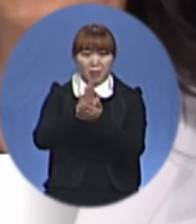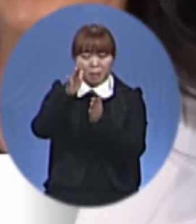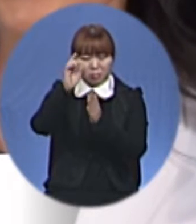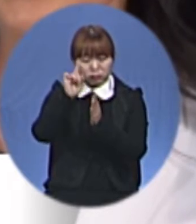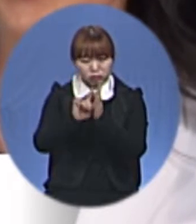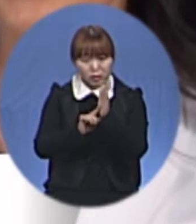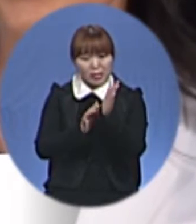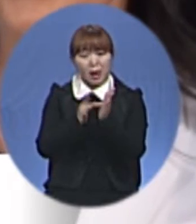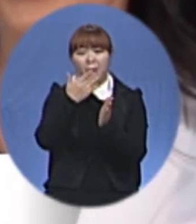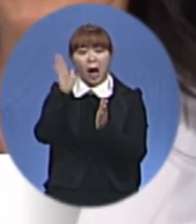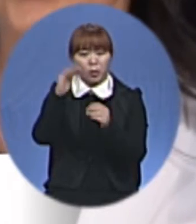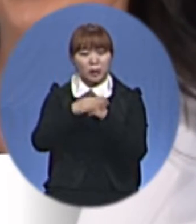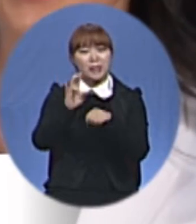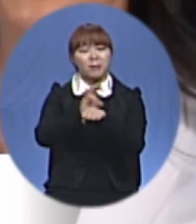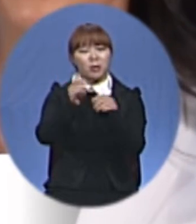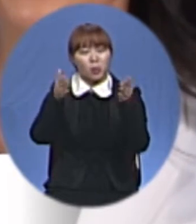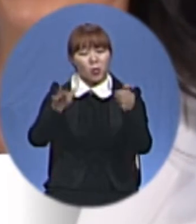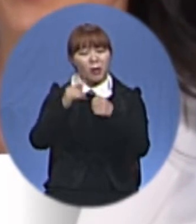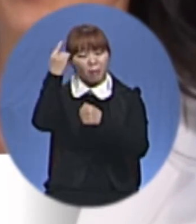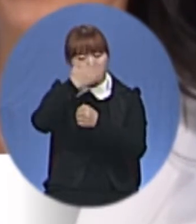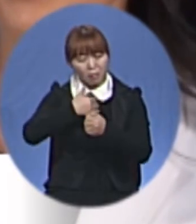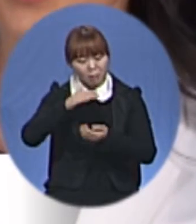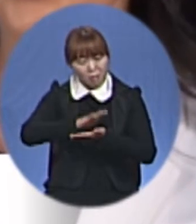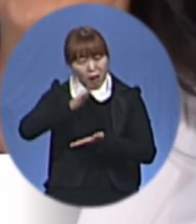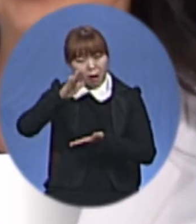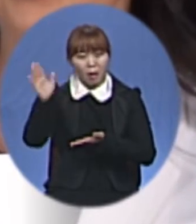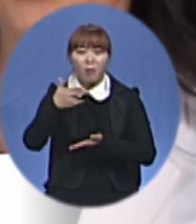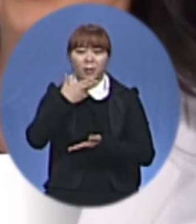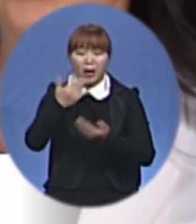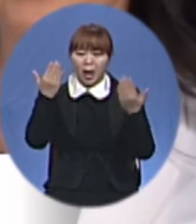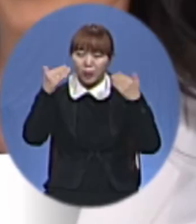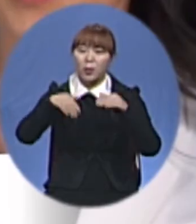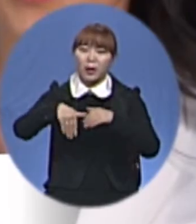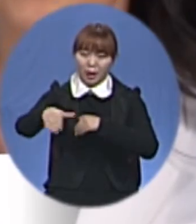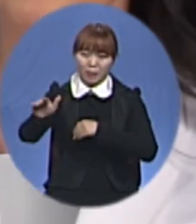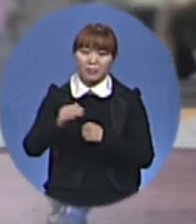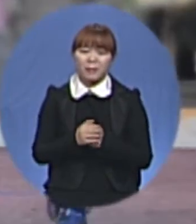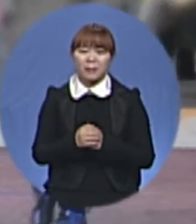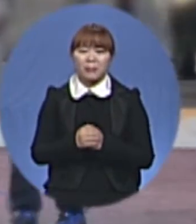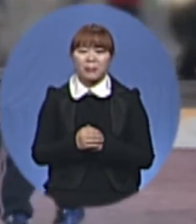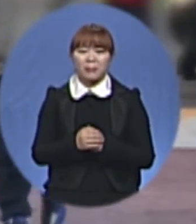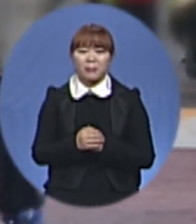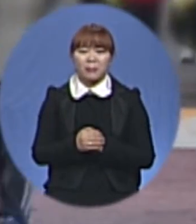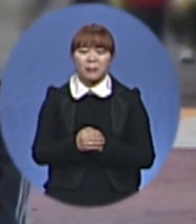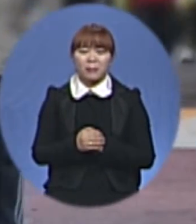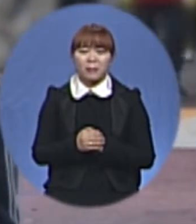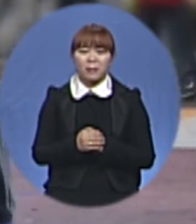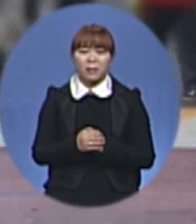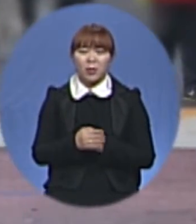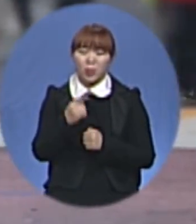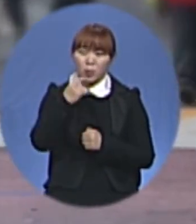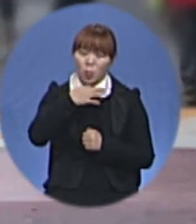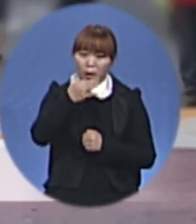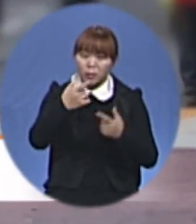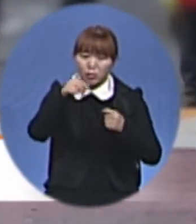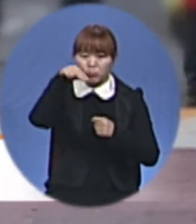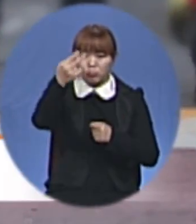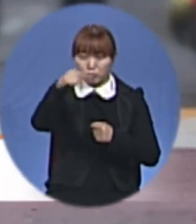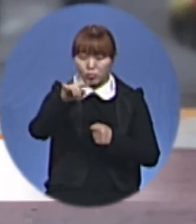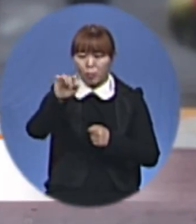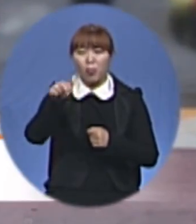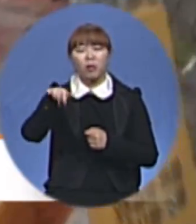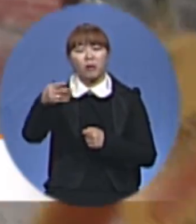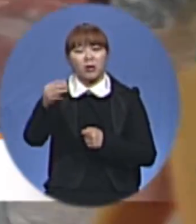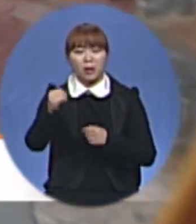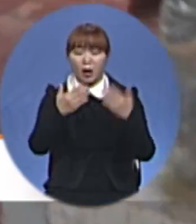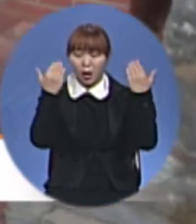않고도 24시간 동안 열이 나지 않을 때 학교에 가도록 합니다. 독감 못지않게 수도와 볼거리도